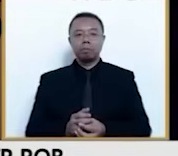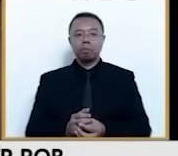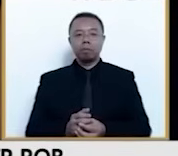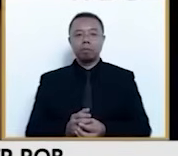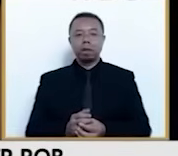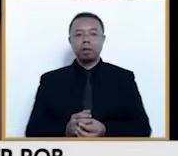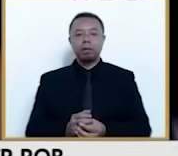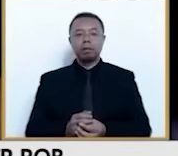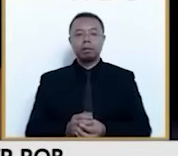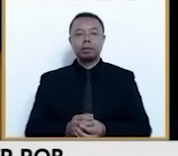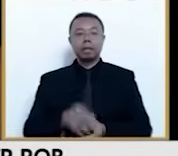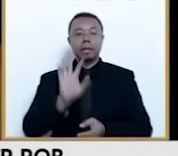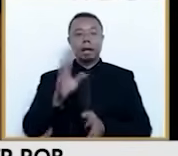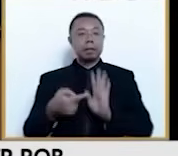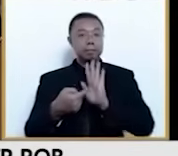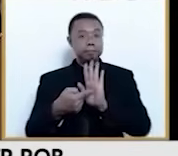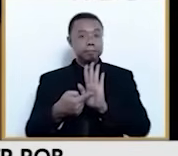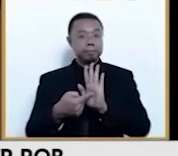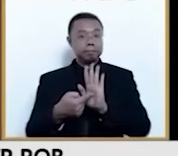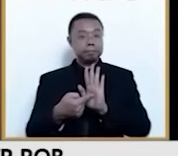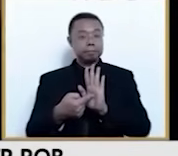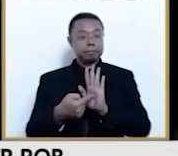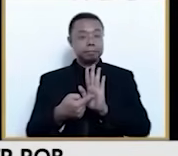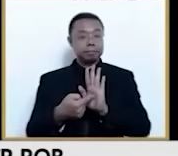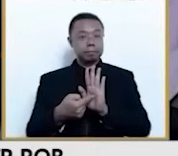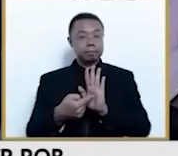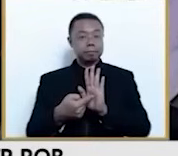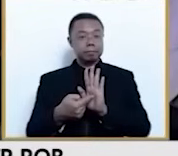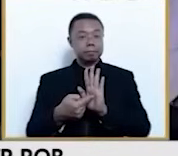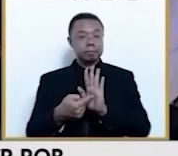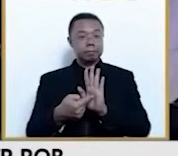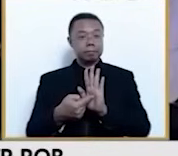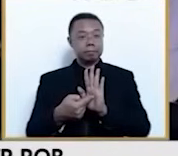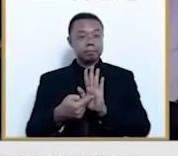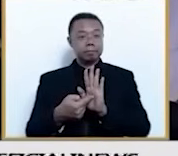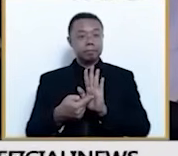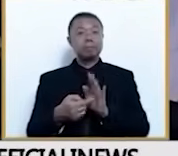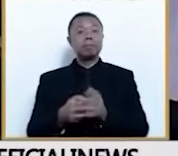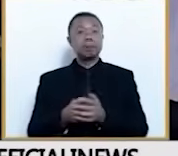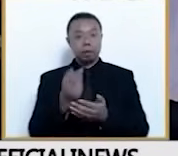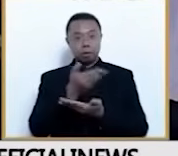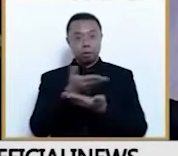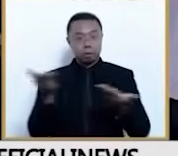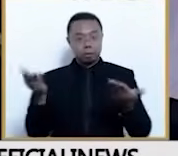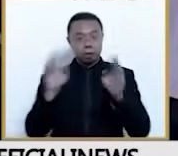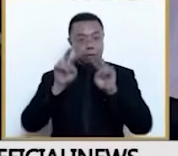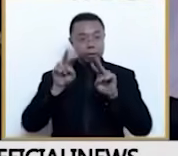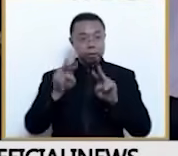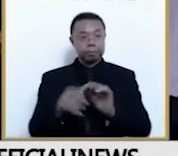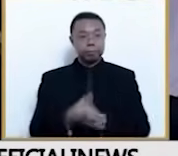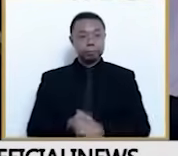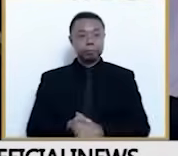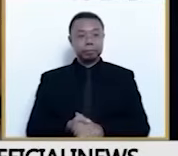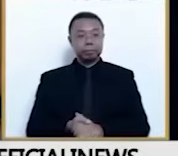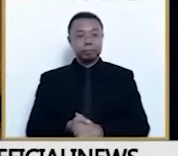Baik, dan juga nanti diperlihatkan mohon kepada kamera, kepada hadirin dan juga tentunya kepada moderator.